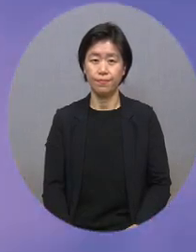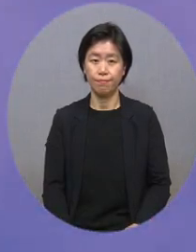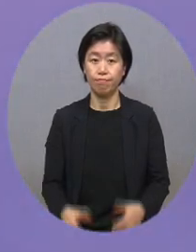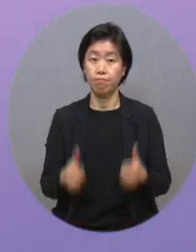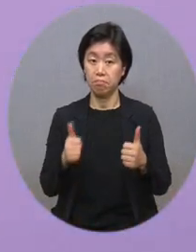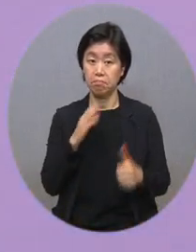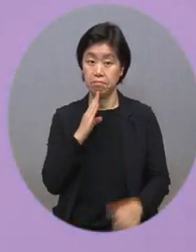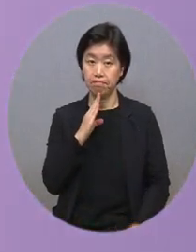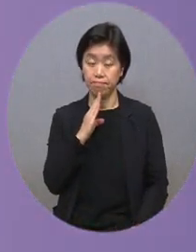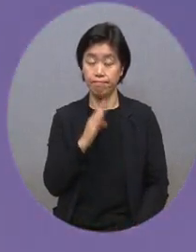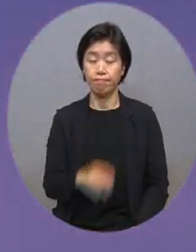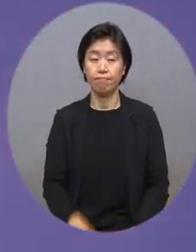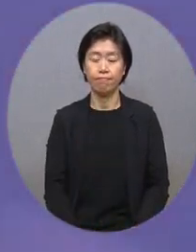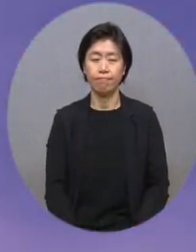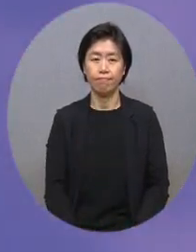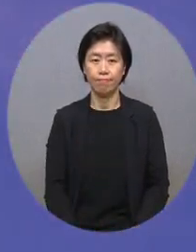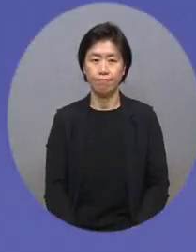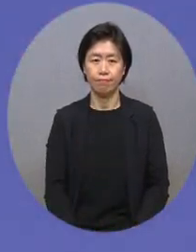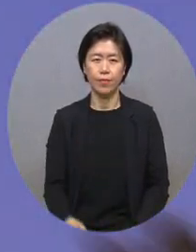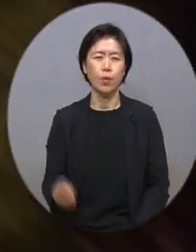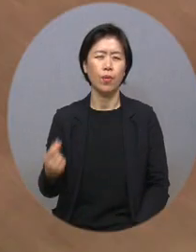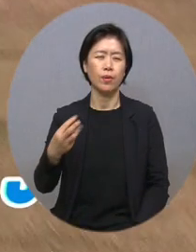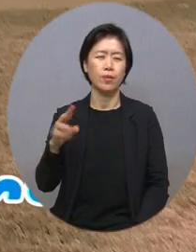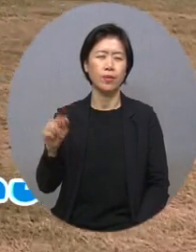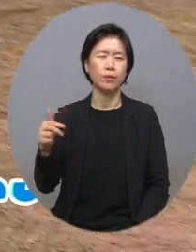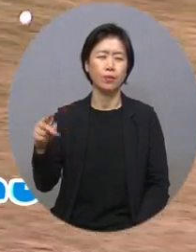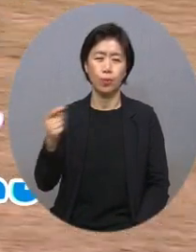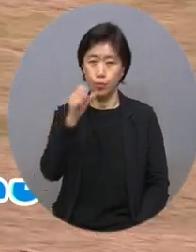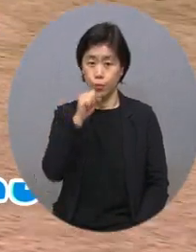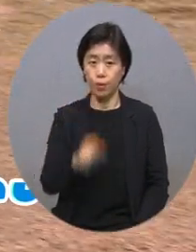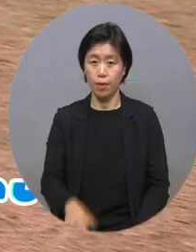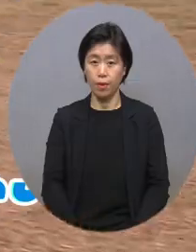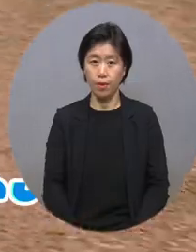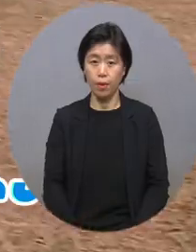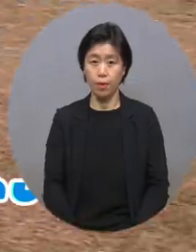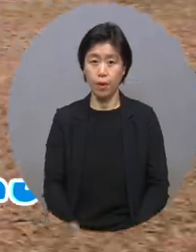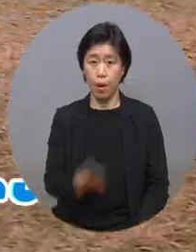굿샷. 좋다. 굿샷 좋다. 어우 좋다. 올라. 이렇게 탄도가 나야 된다고.